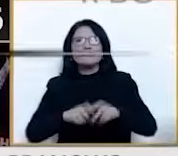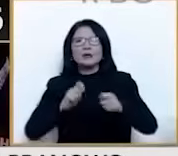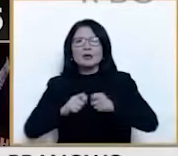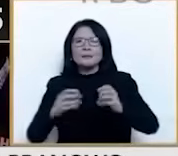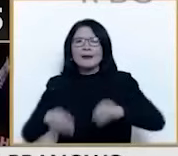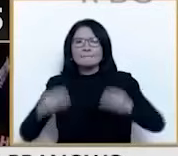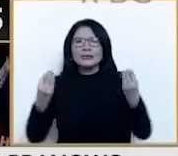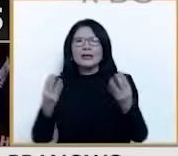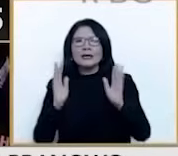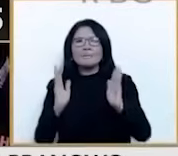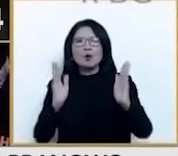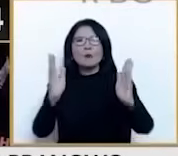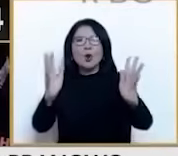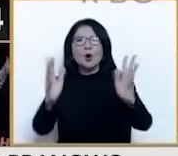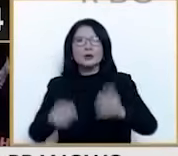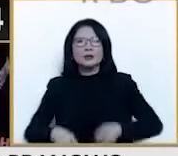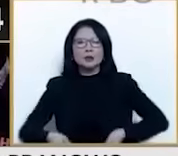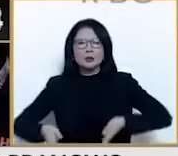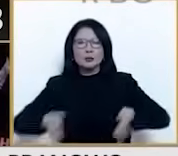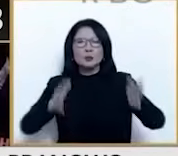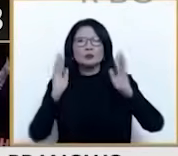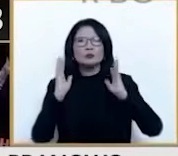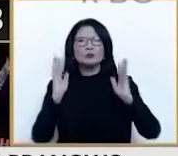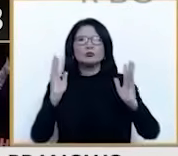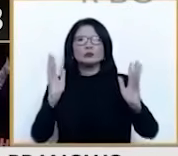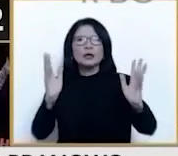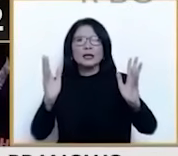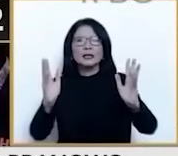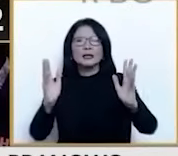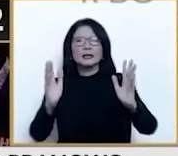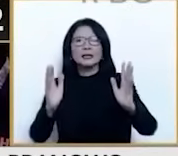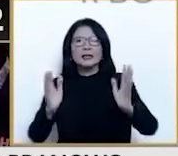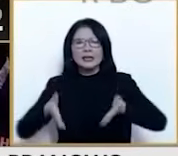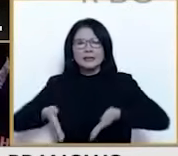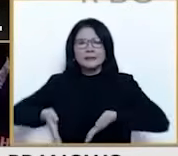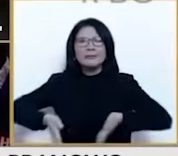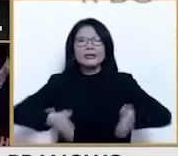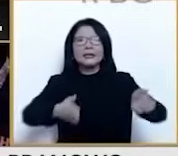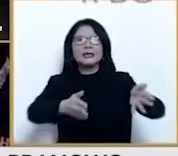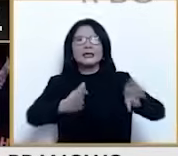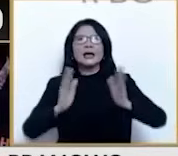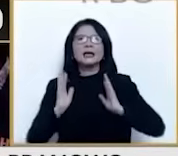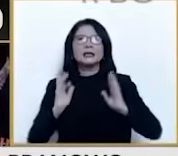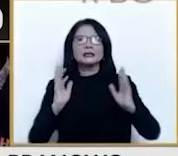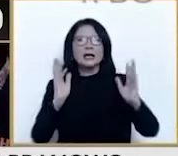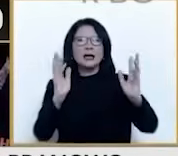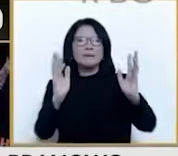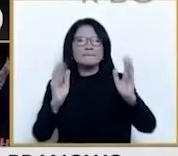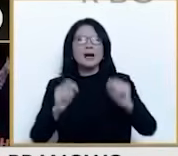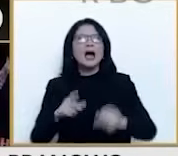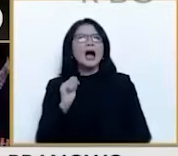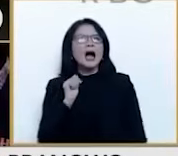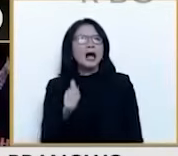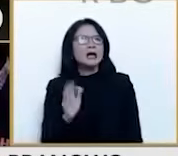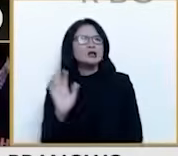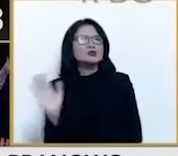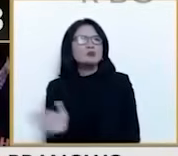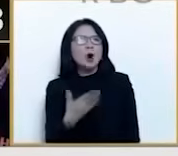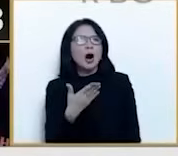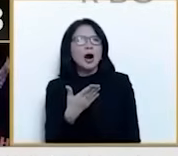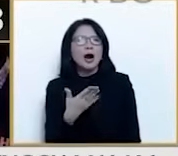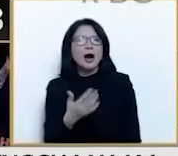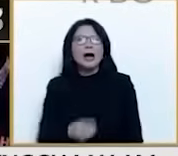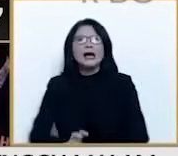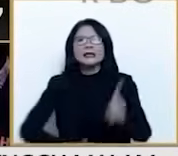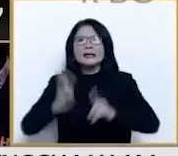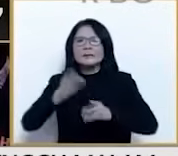naturalisasi, melakukan hutan di setiap pinggir kali agar supaya semua